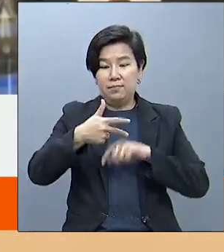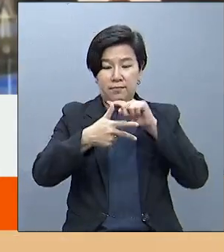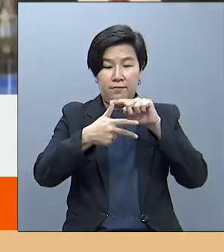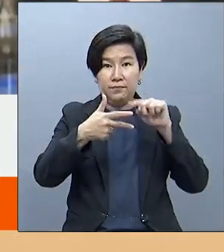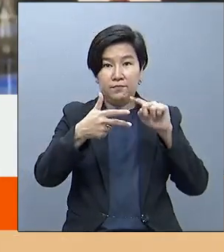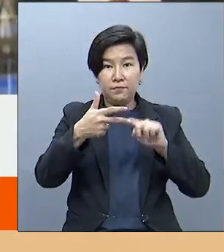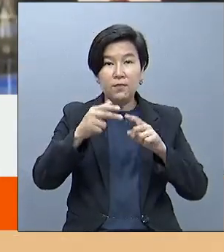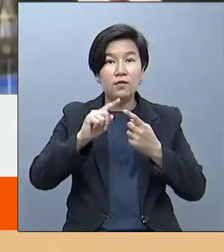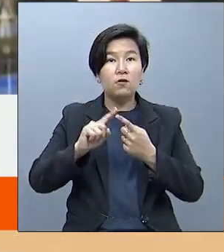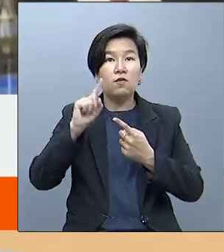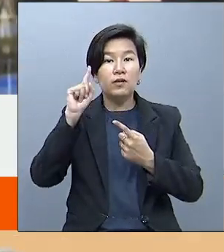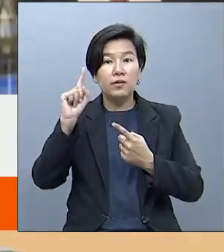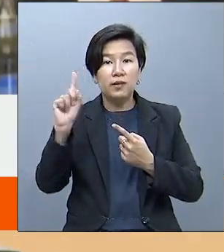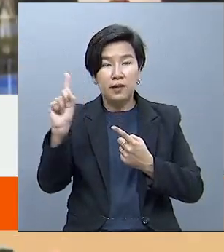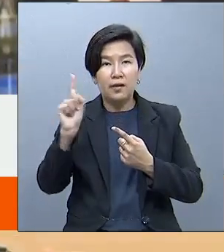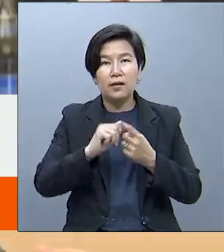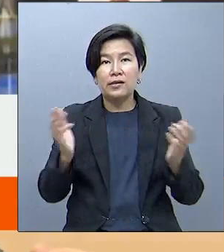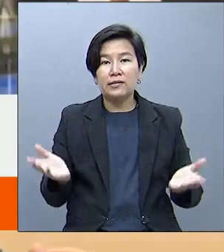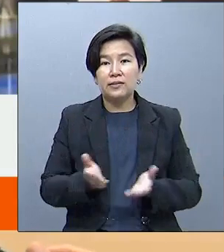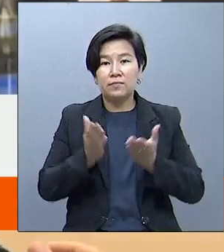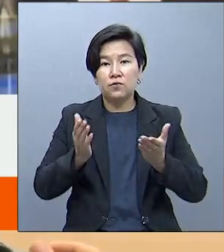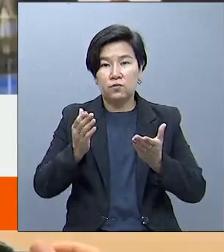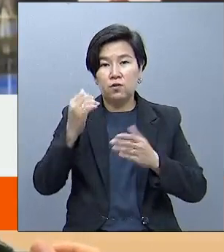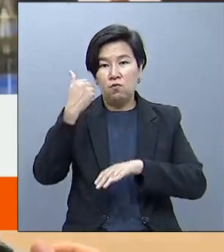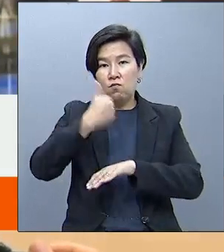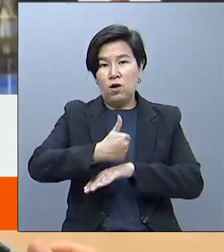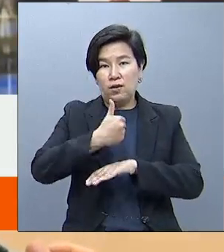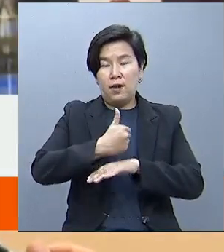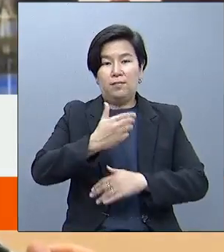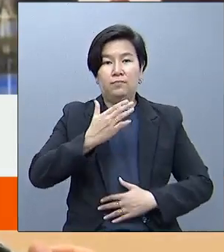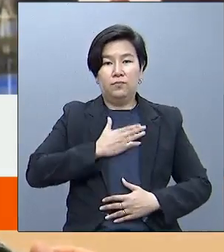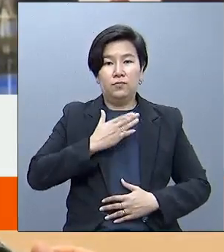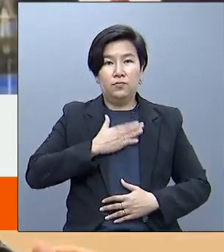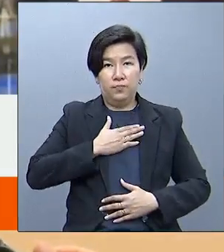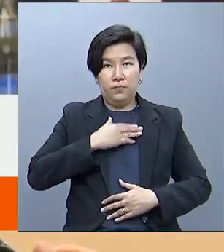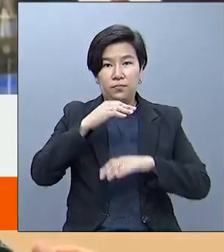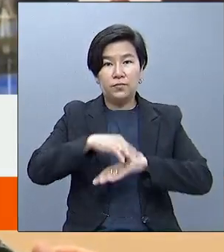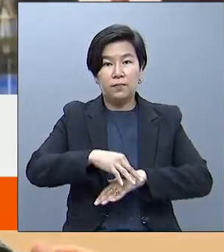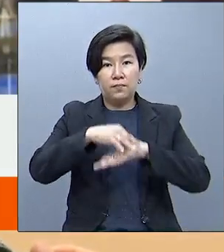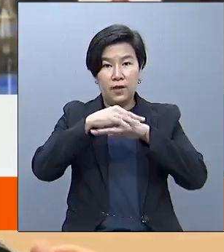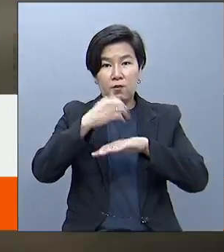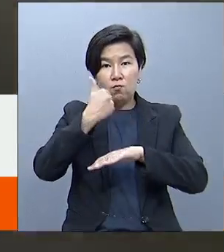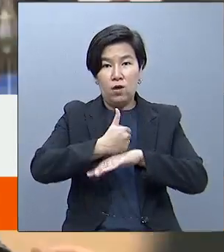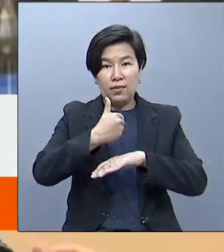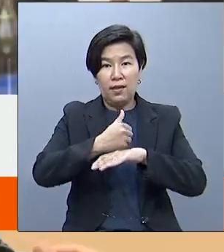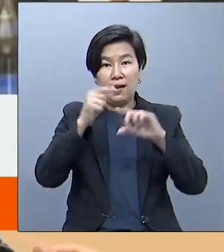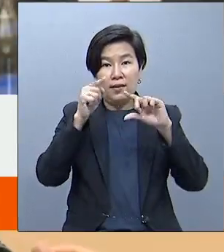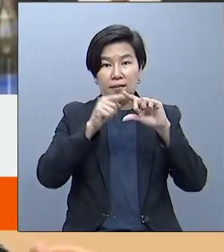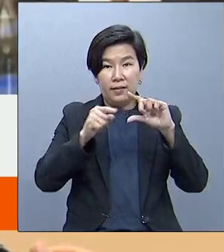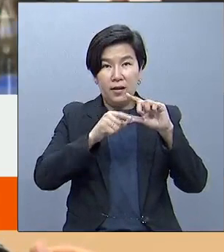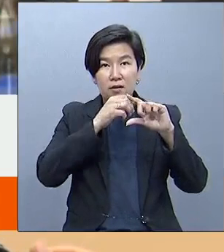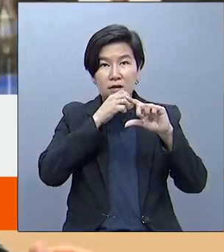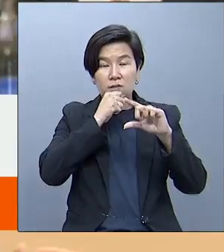คเห็นชอบที่จะสนับสนุนหัวหน้าพรรคก้าวไกลผมพิธาลิ้มเจริญรัตน์เป็นนายกรัฐมน